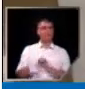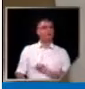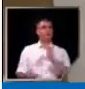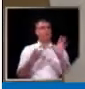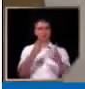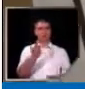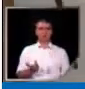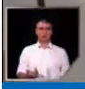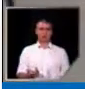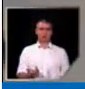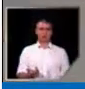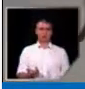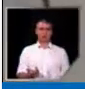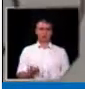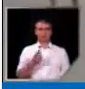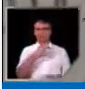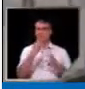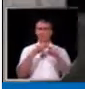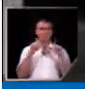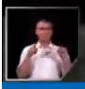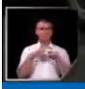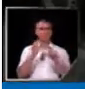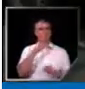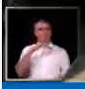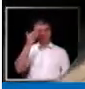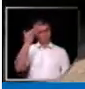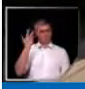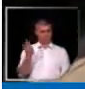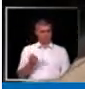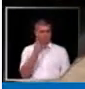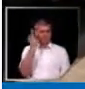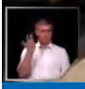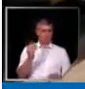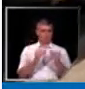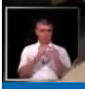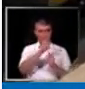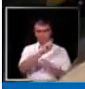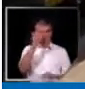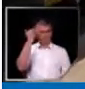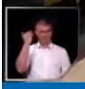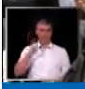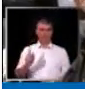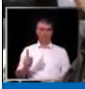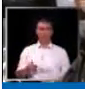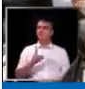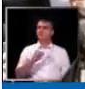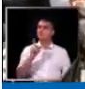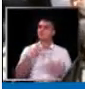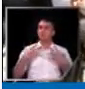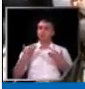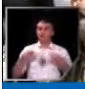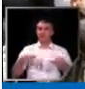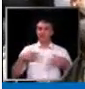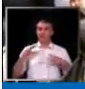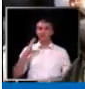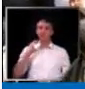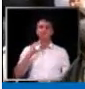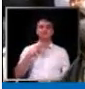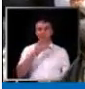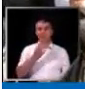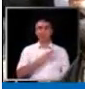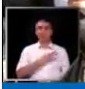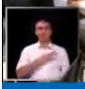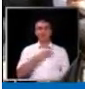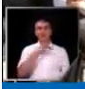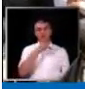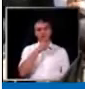אותם. הם מסגרת של ילדים מפגרים, כי הם לא מפגרים. מי שנכה ב-CP הוא נפגע מזה